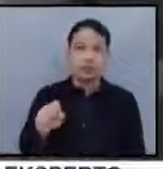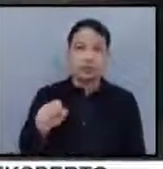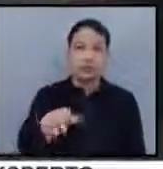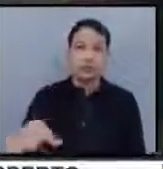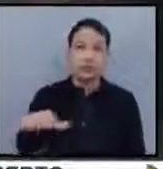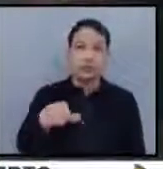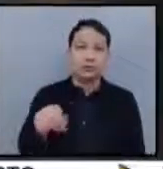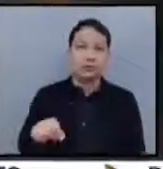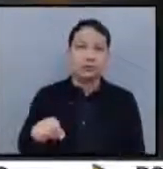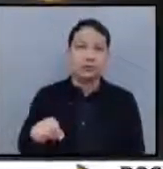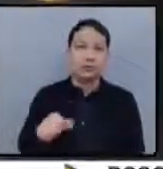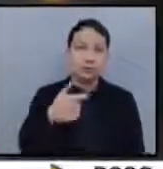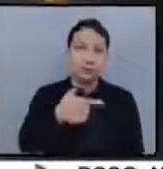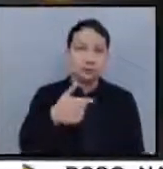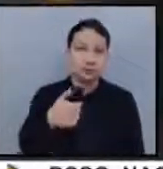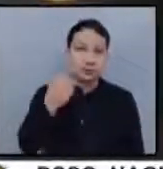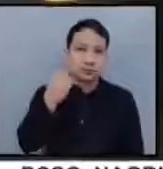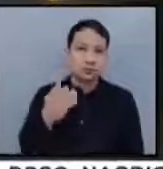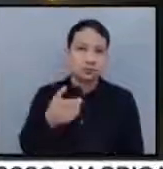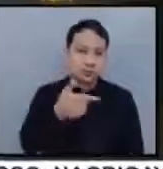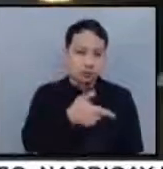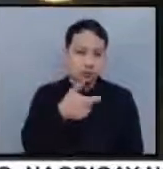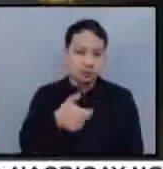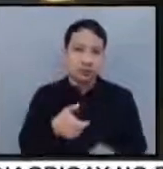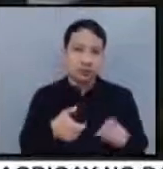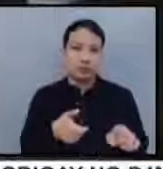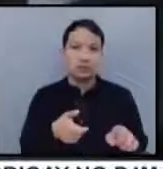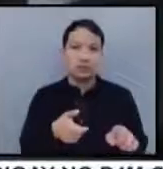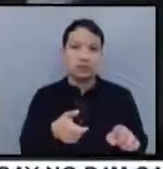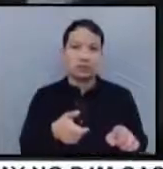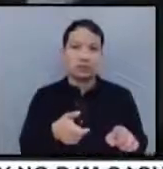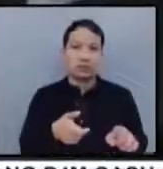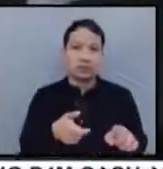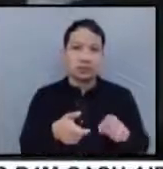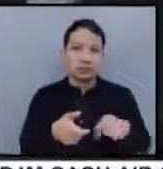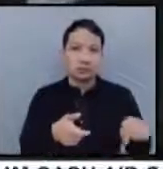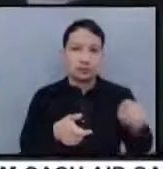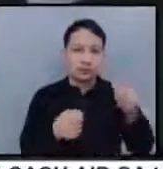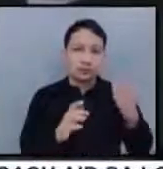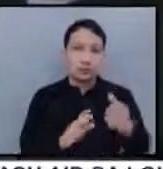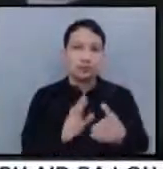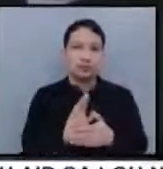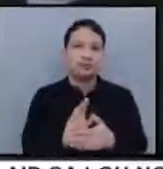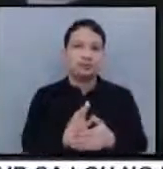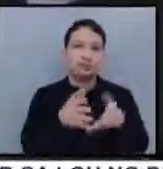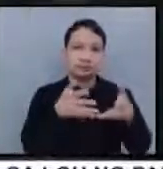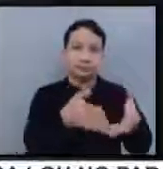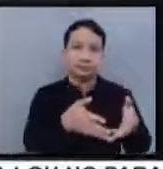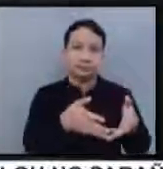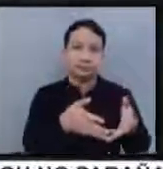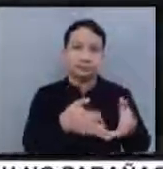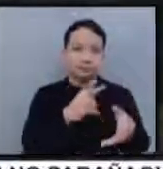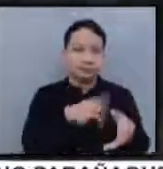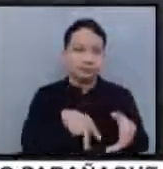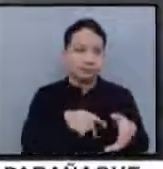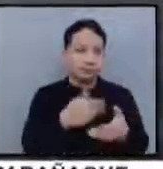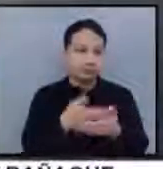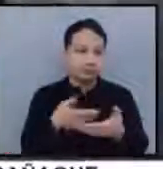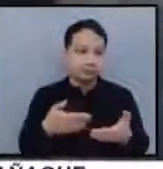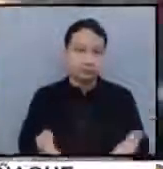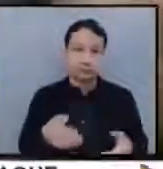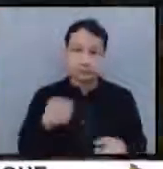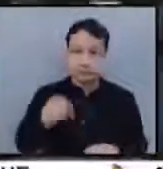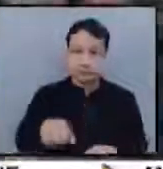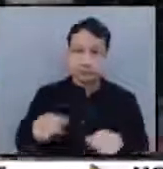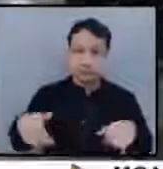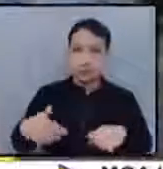crime scene, may tama pa ng bala ang bintana sa kanan ng pinto ng pickup at naiwan ng ilang mga personal na gamit. Posibleng maharap sa